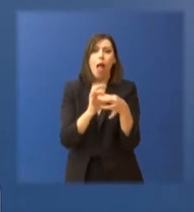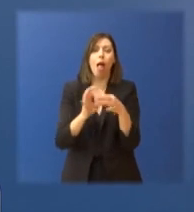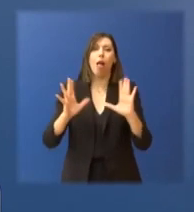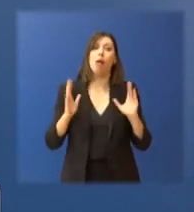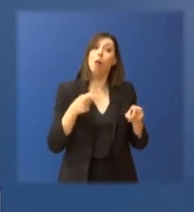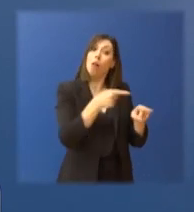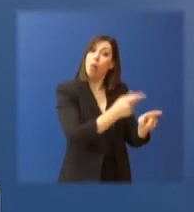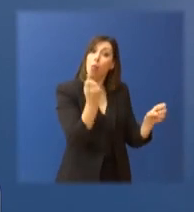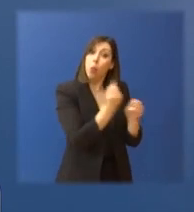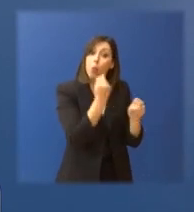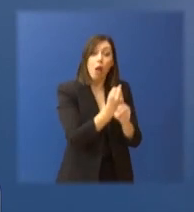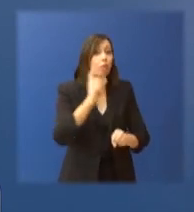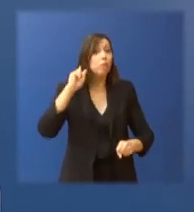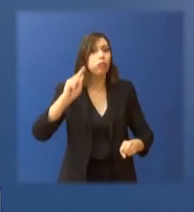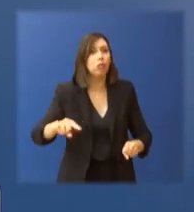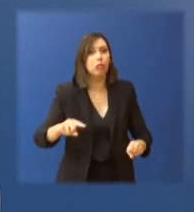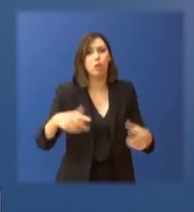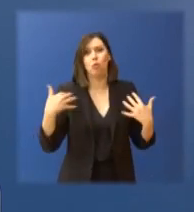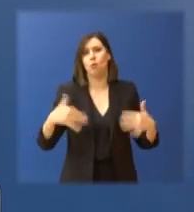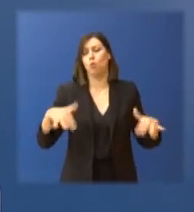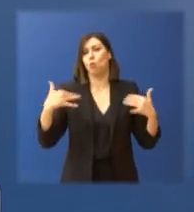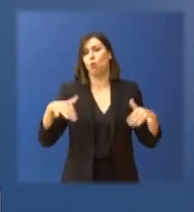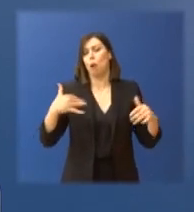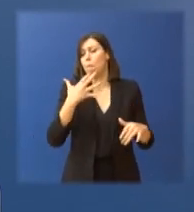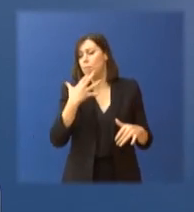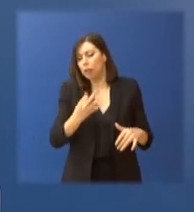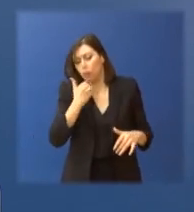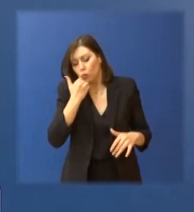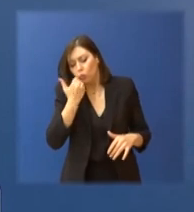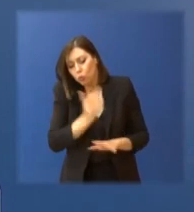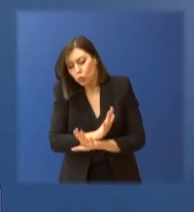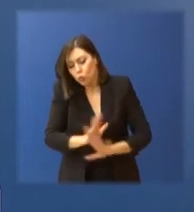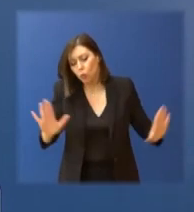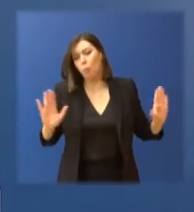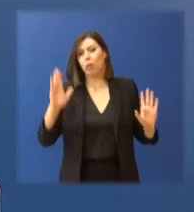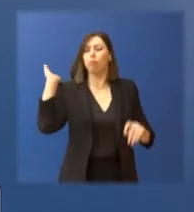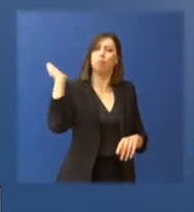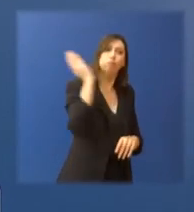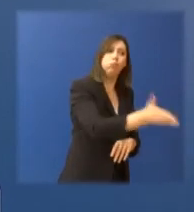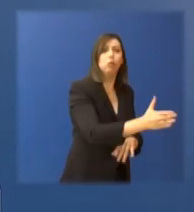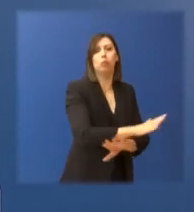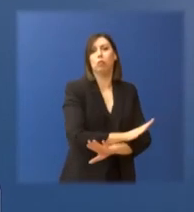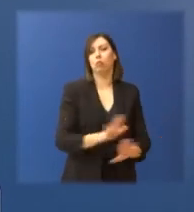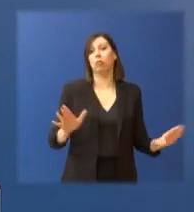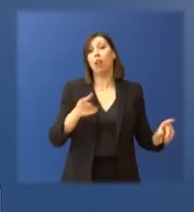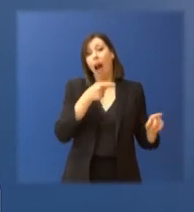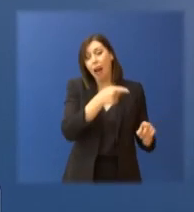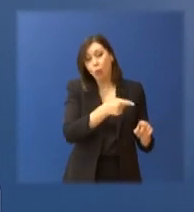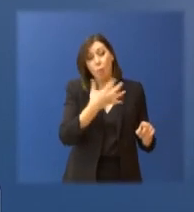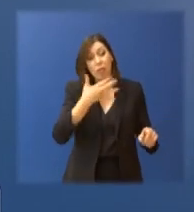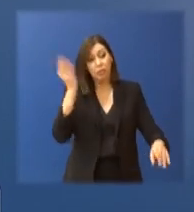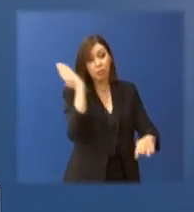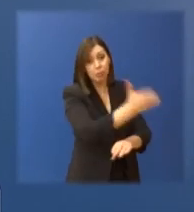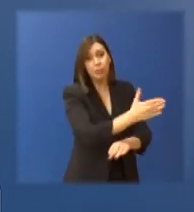το πλέον απαξιωτικό αδίκημα για δημόσιους λειτουργούς. Η απόφαση είναι κόλαφος για τον ίδιο τον κύριο Τσίπρα, γιατί ο